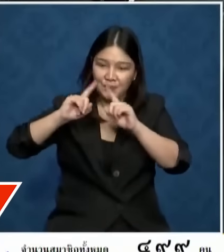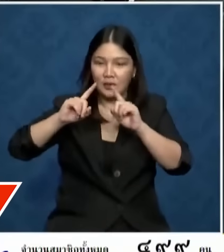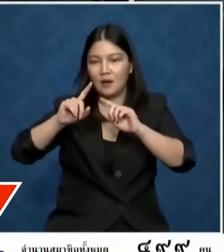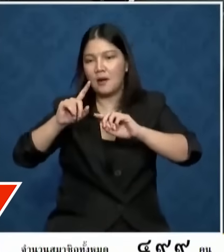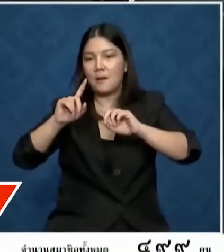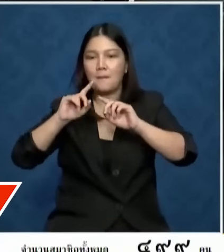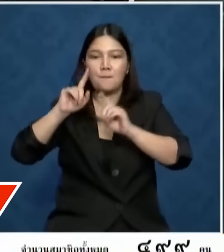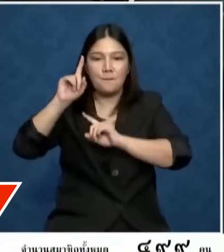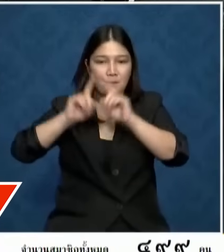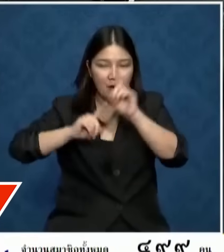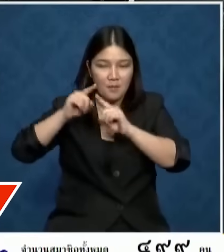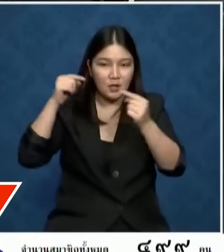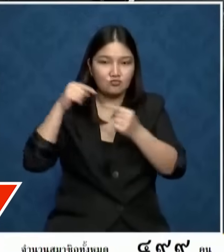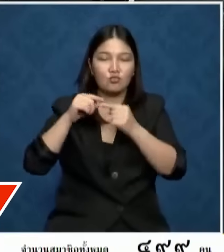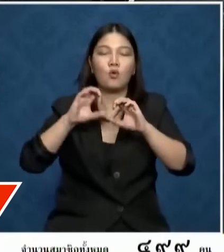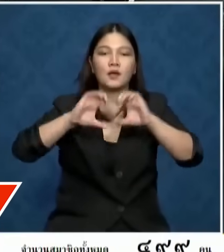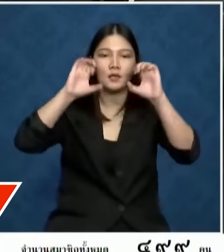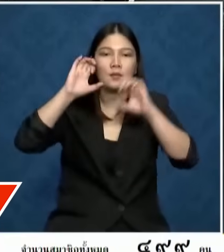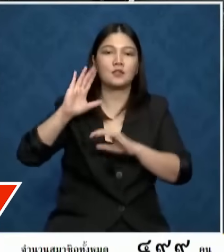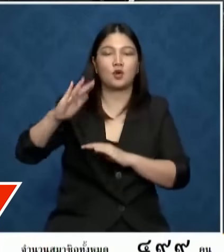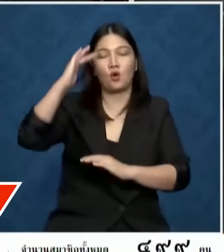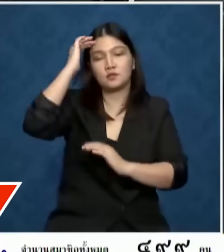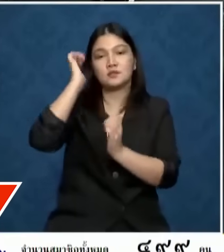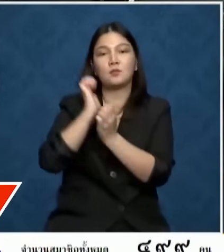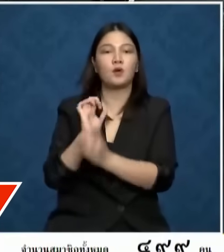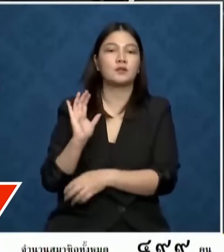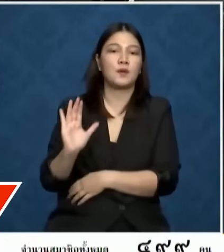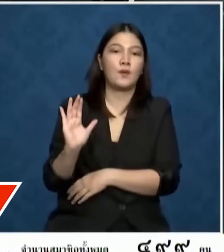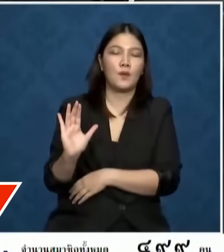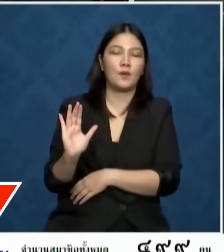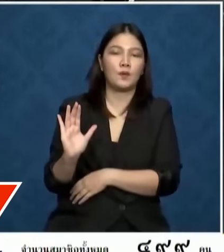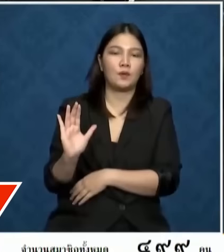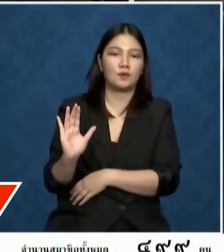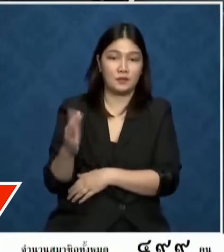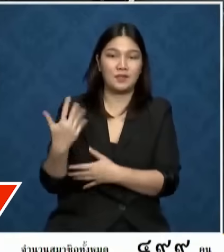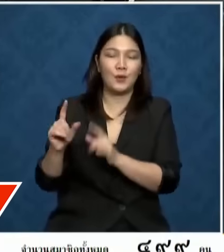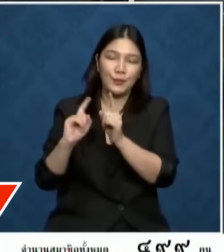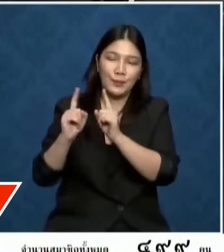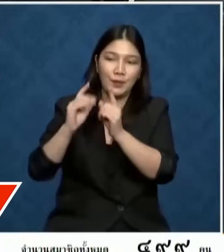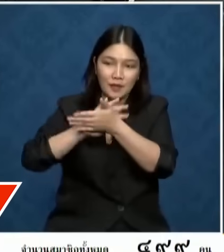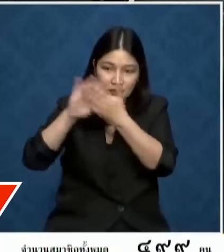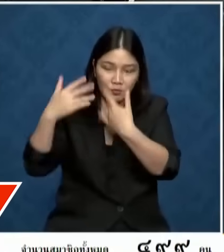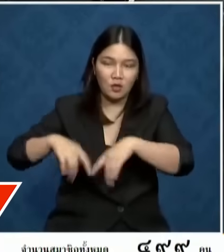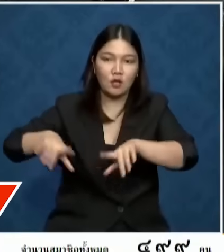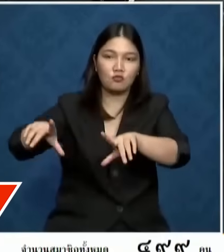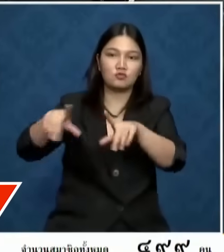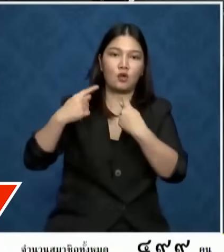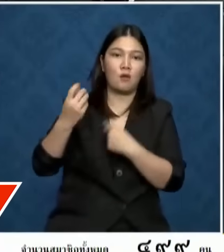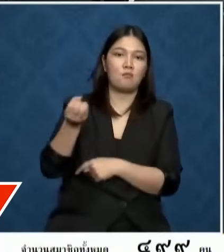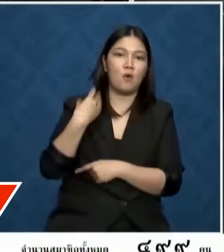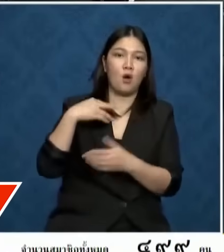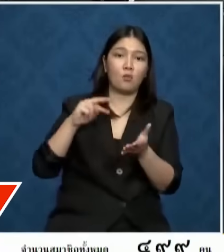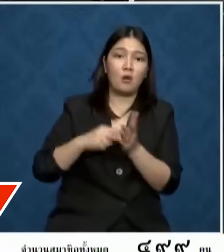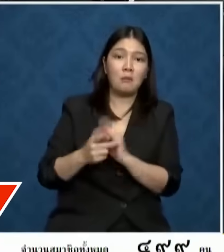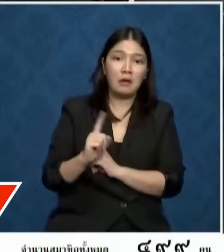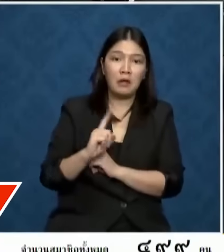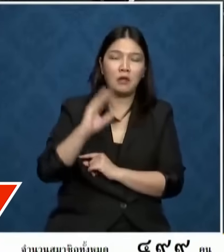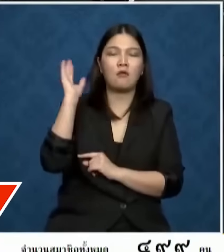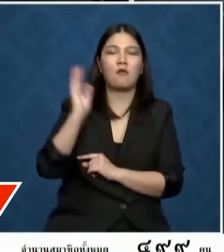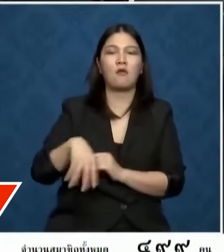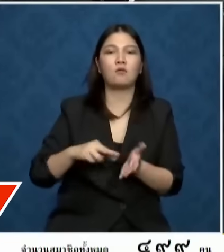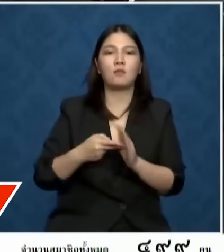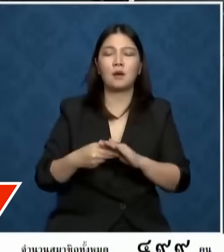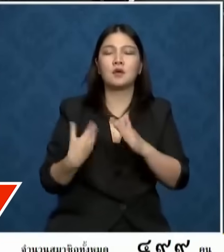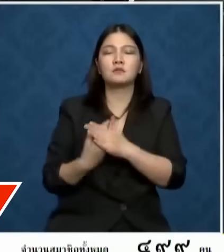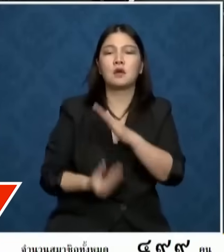งานขององค์กรของรัฐเองโดยเฉพาะของตำรวจคำตอบที่ได้มาคือไม่พบสาเหตุของการติด